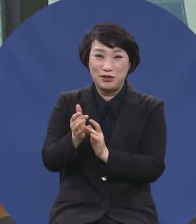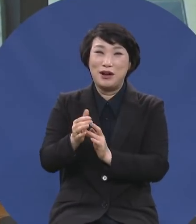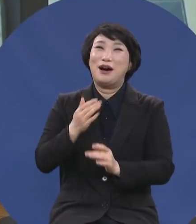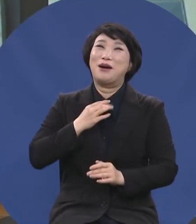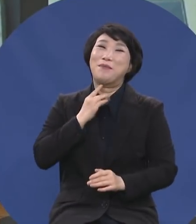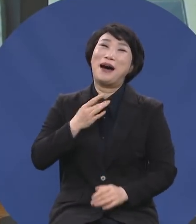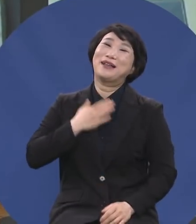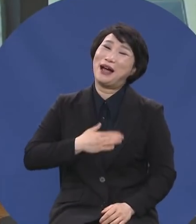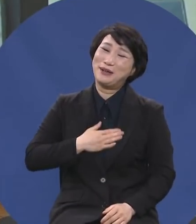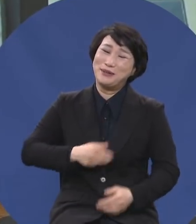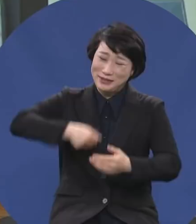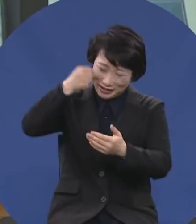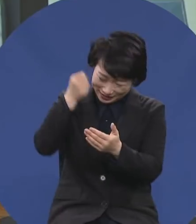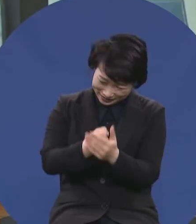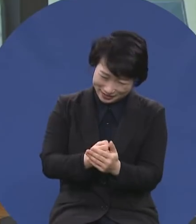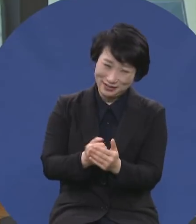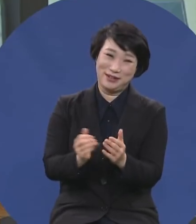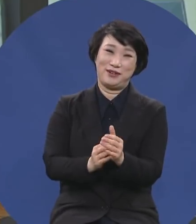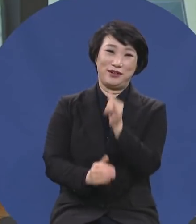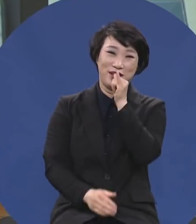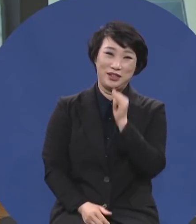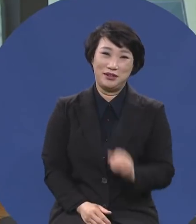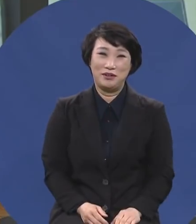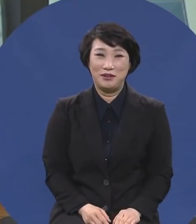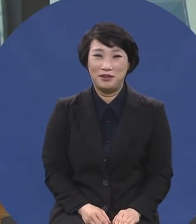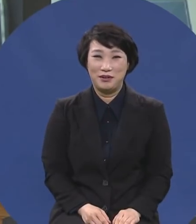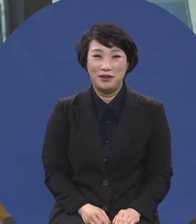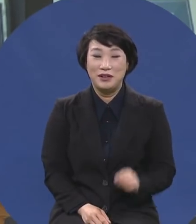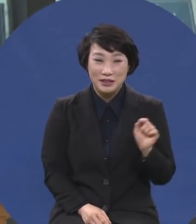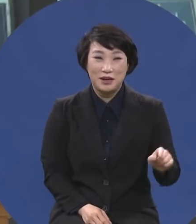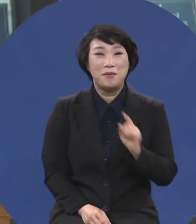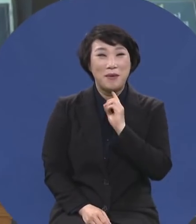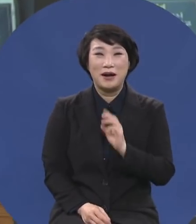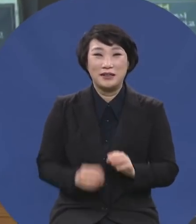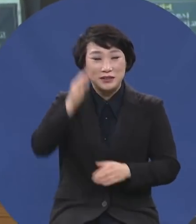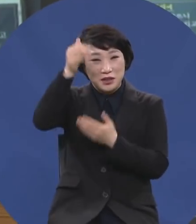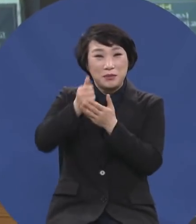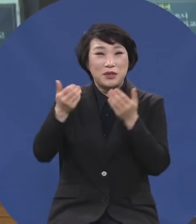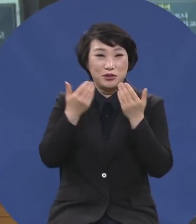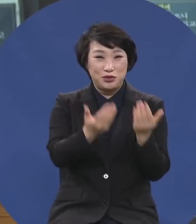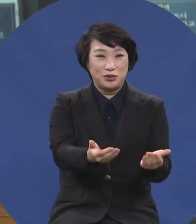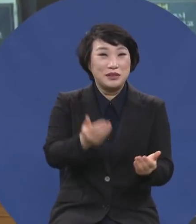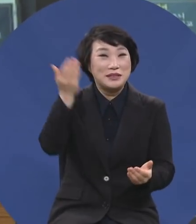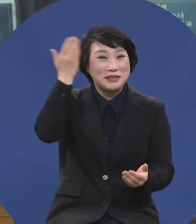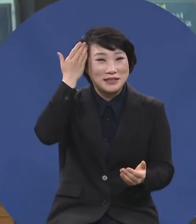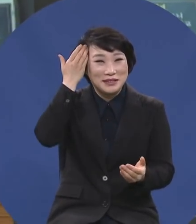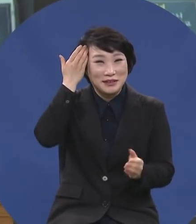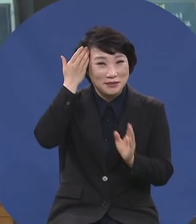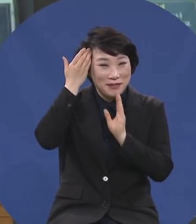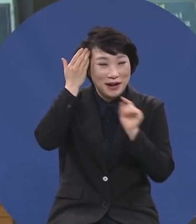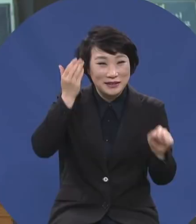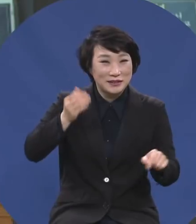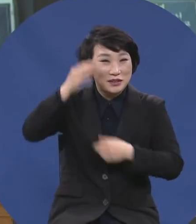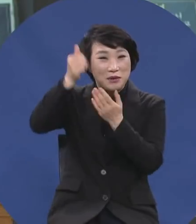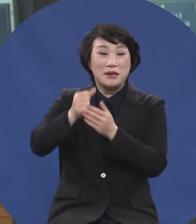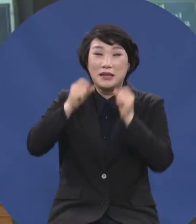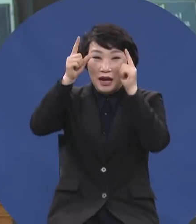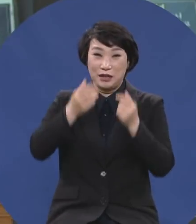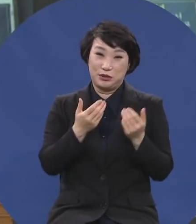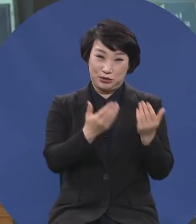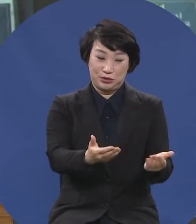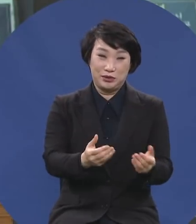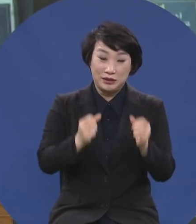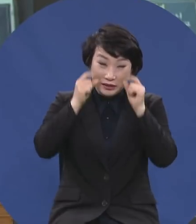알기로 작정했다 이거죠. 그것만이 성령이 주신 지식이요, 성령이 깨닫게